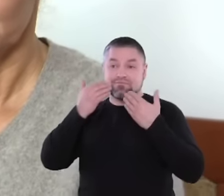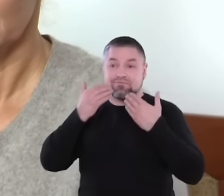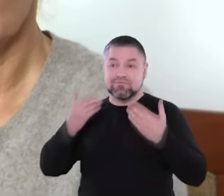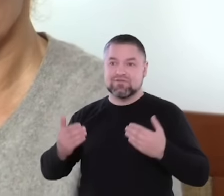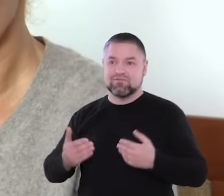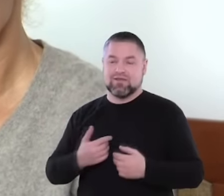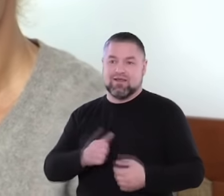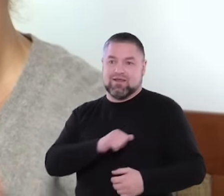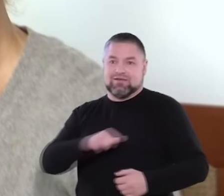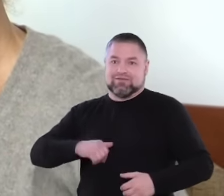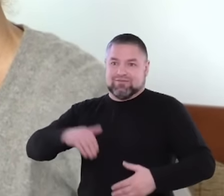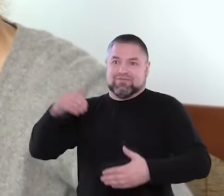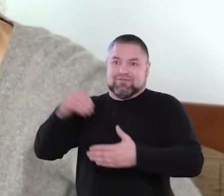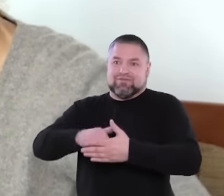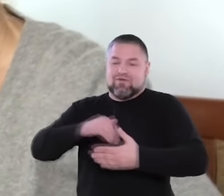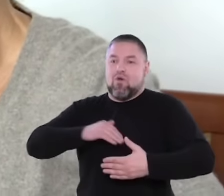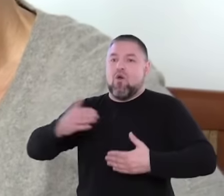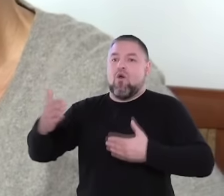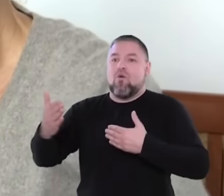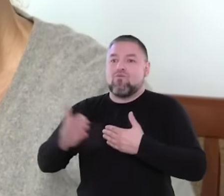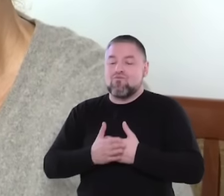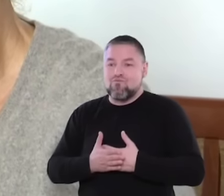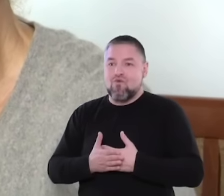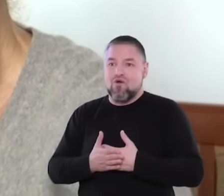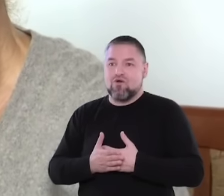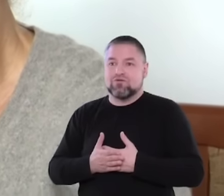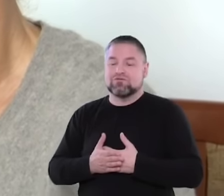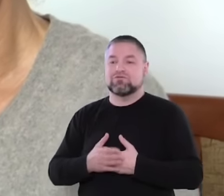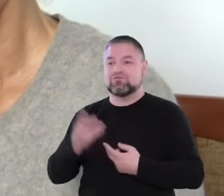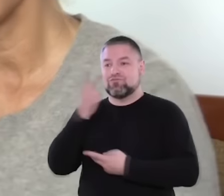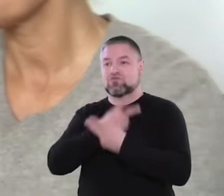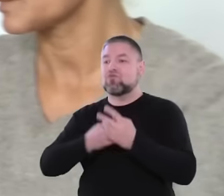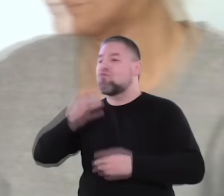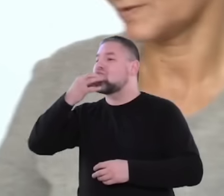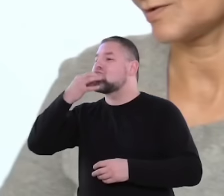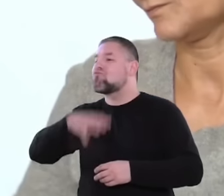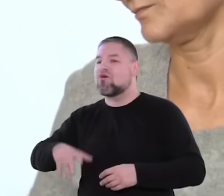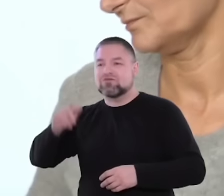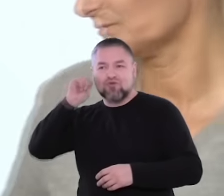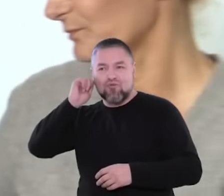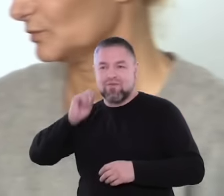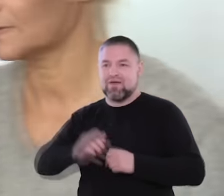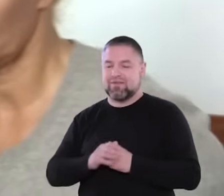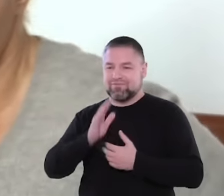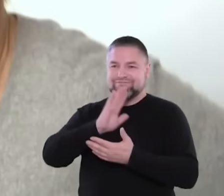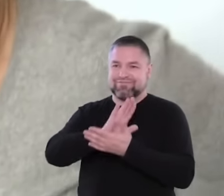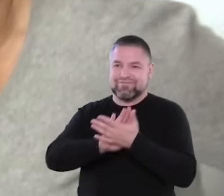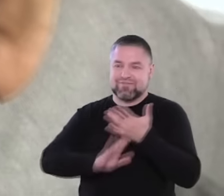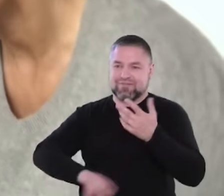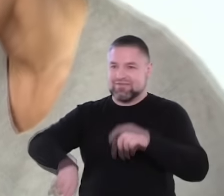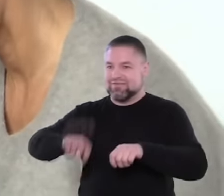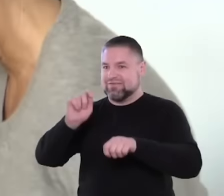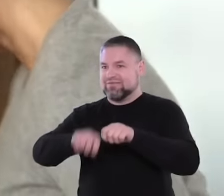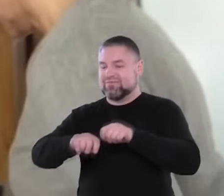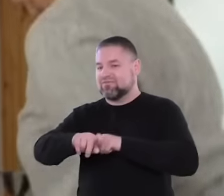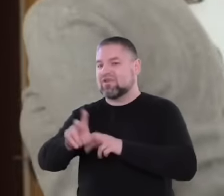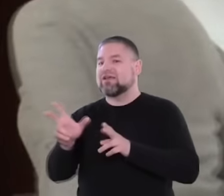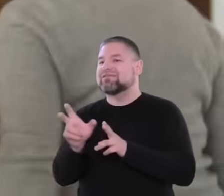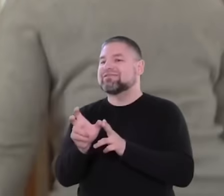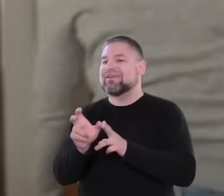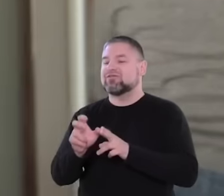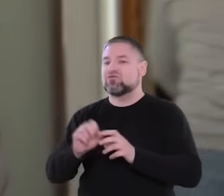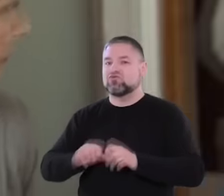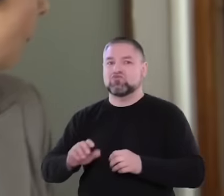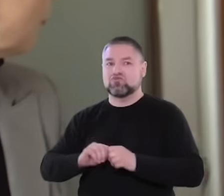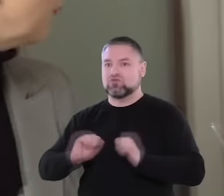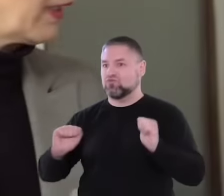Dziękuję. Sama go wychowywałam. Mąż odszedł do młodszej. Przepraszam. Pójdę sprawdzę, czy ciasto ostygło.